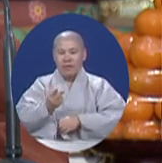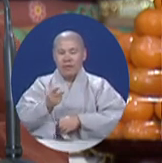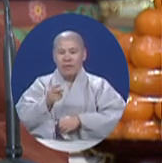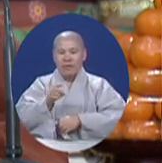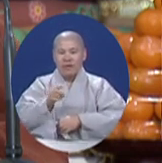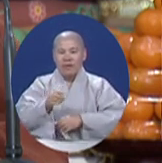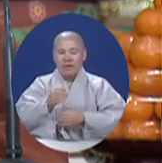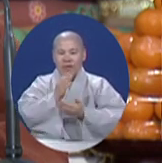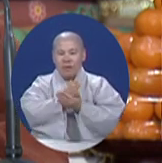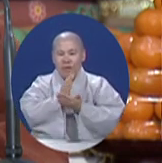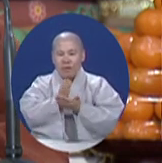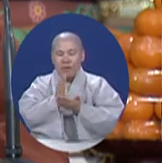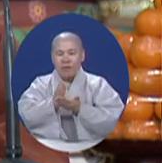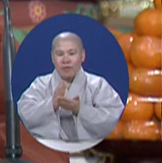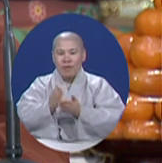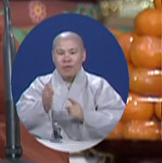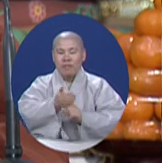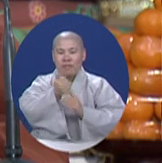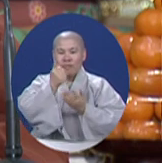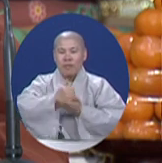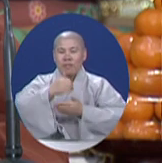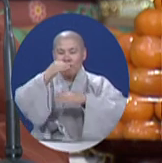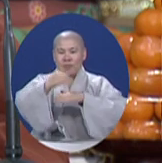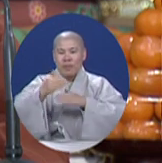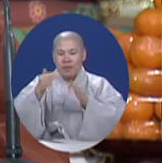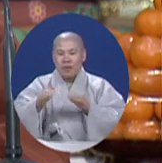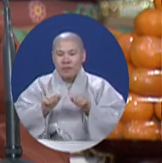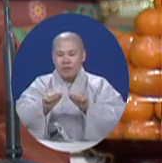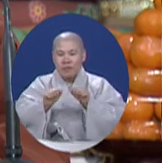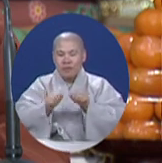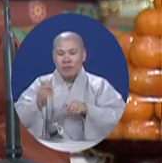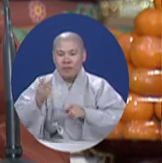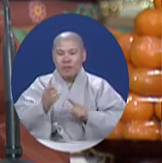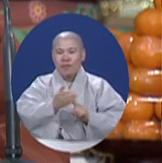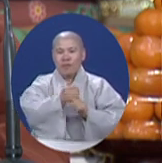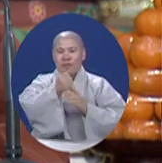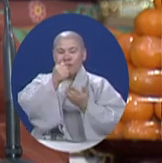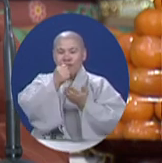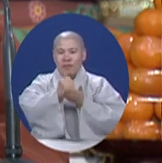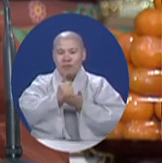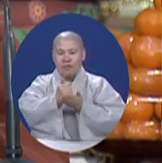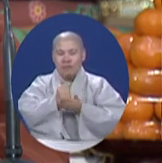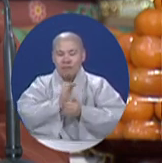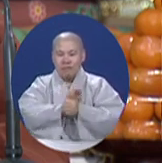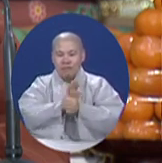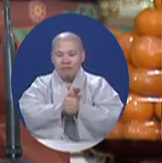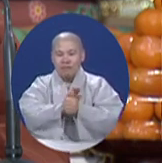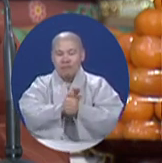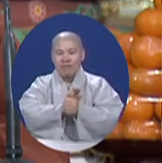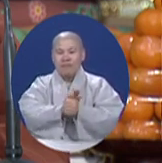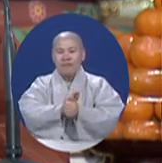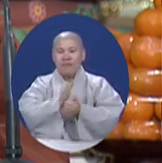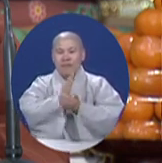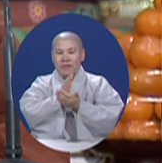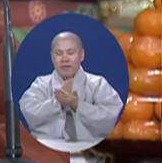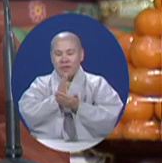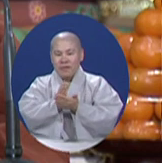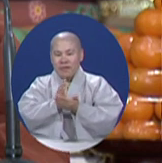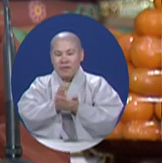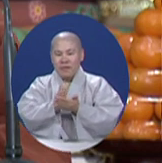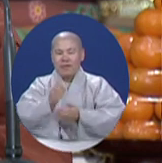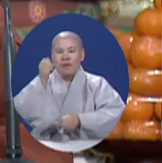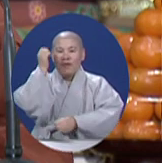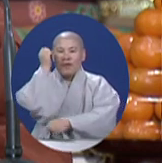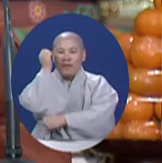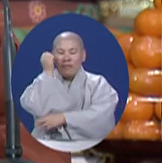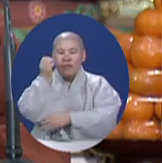각 법당에 청소하고 부처님 시봉하고 이런 아주 기본적인